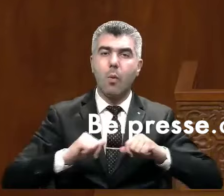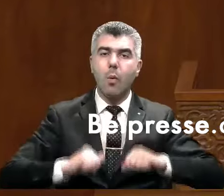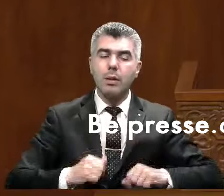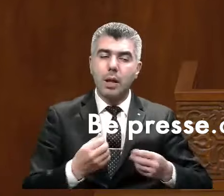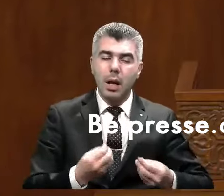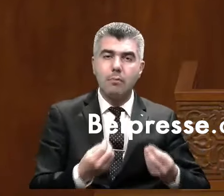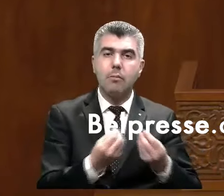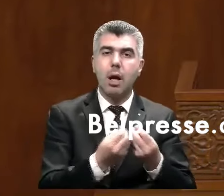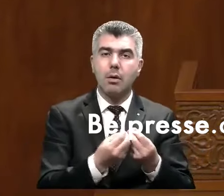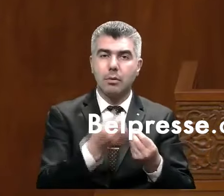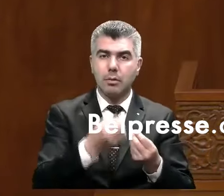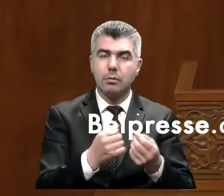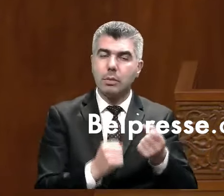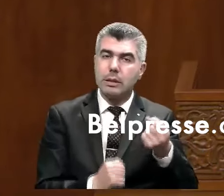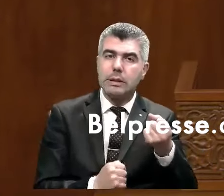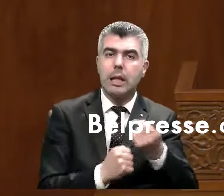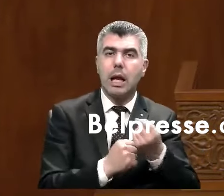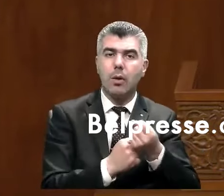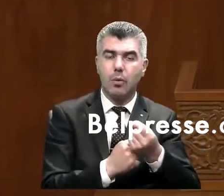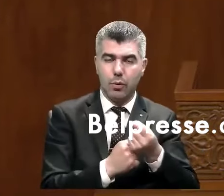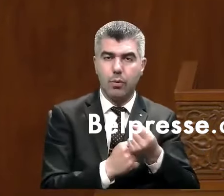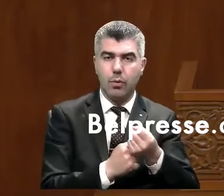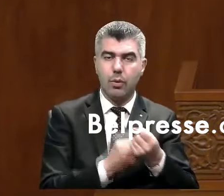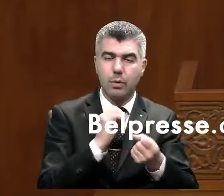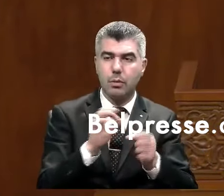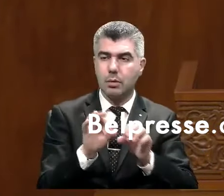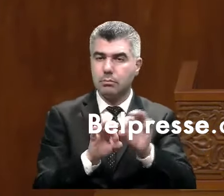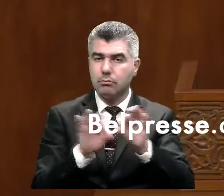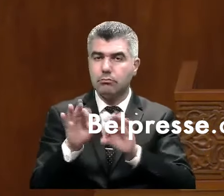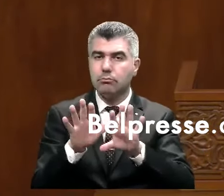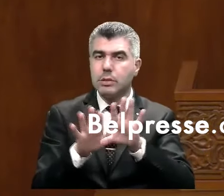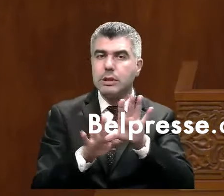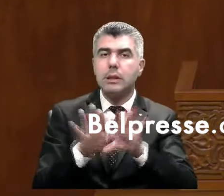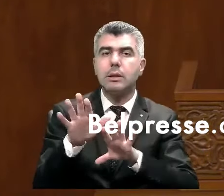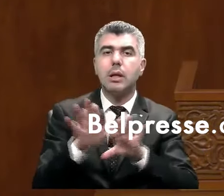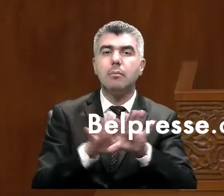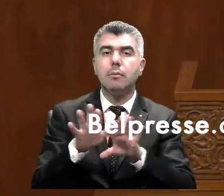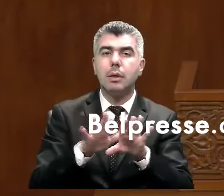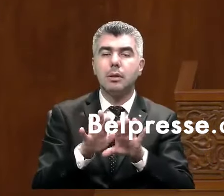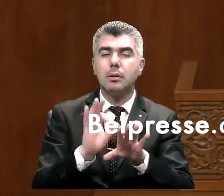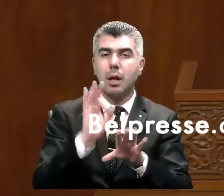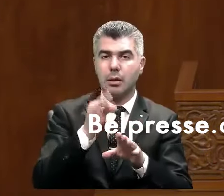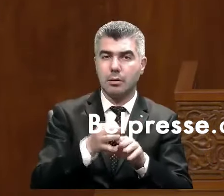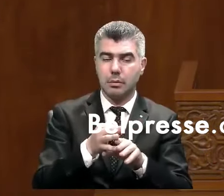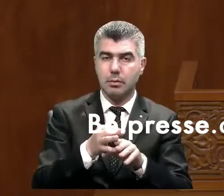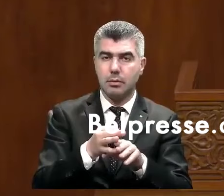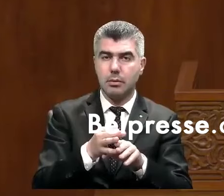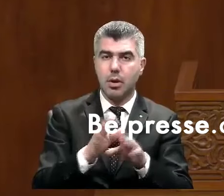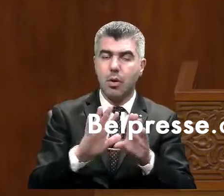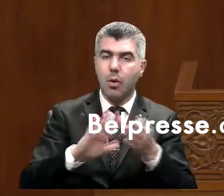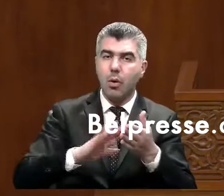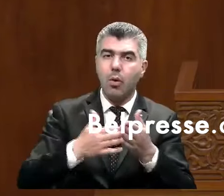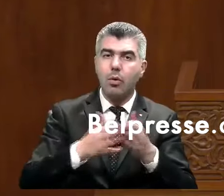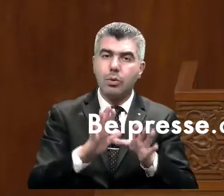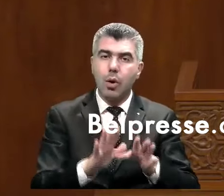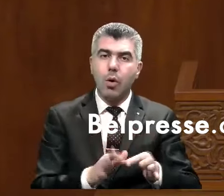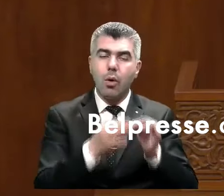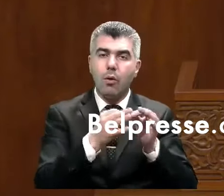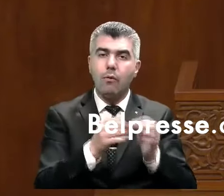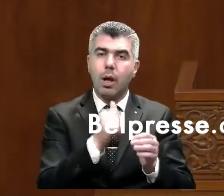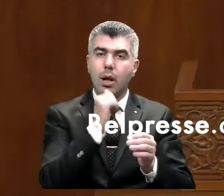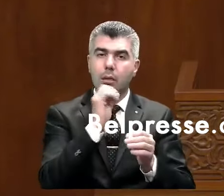المهنيين خصوصا بالتعاون على اتخاذ التدابير الملائمه قصد ترشيد استعمال المياه لا